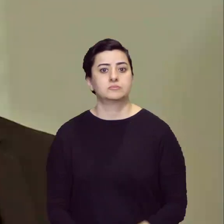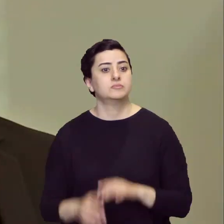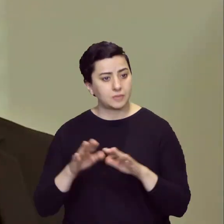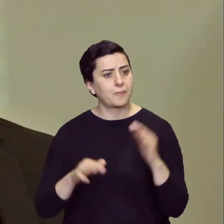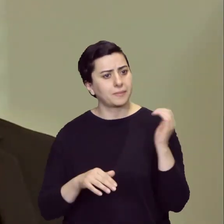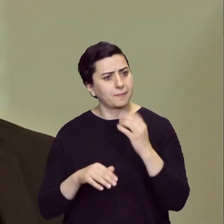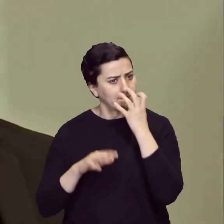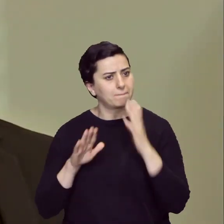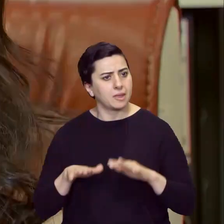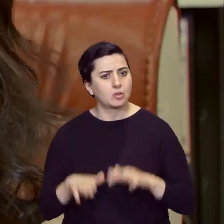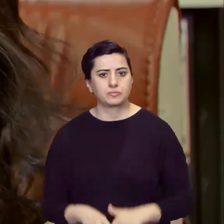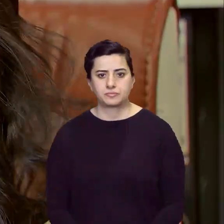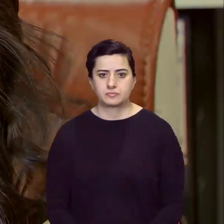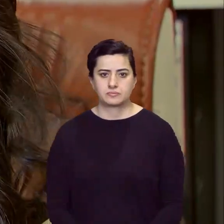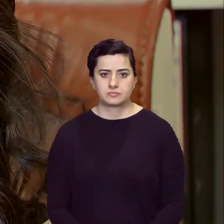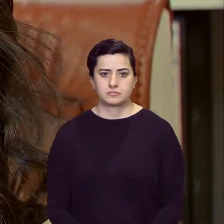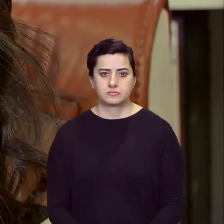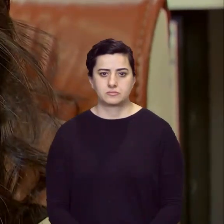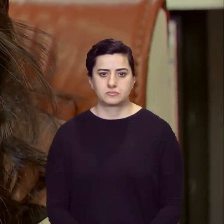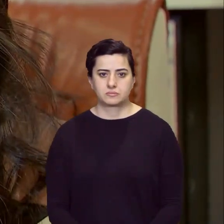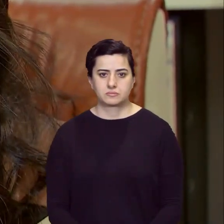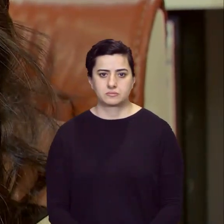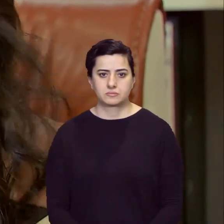Tamam, bekliyorum ben.